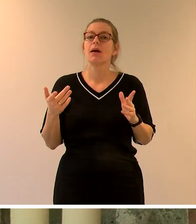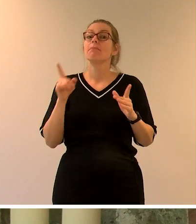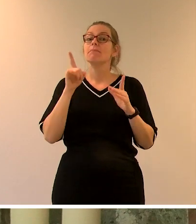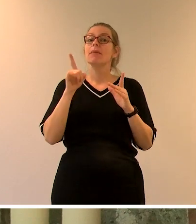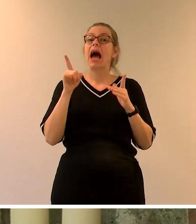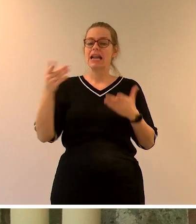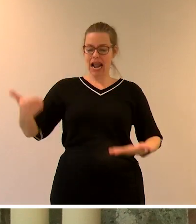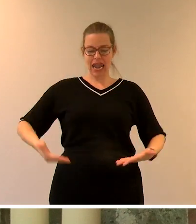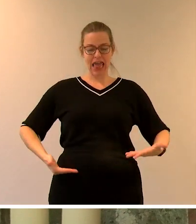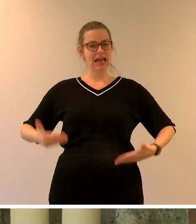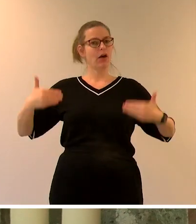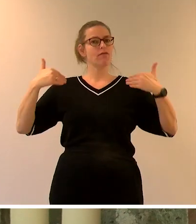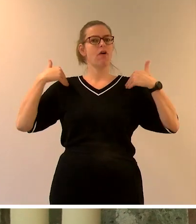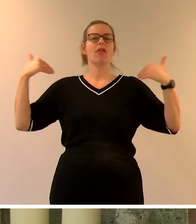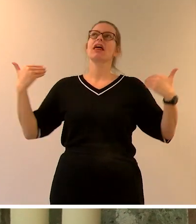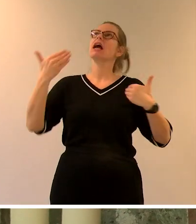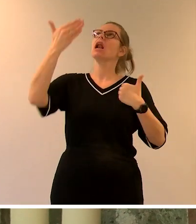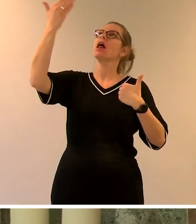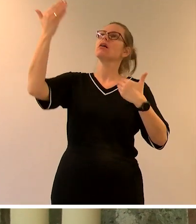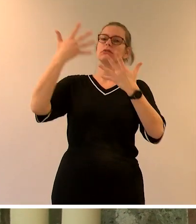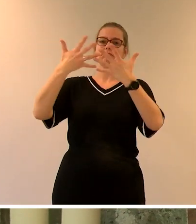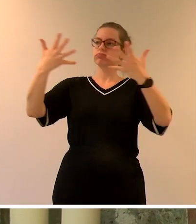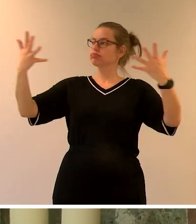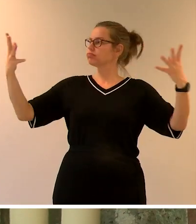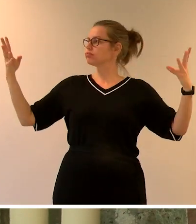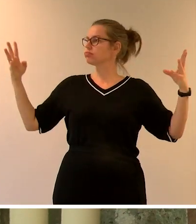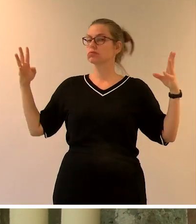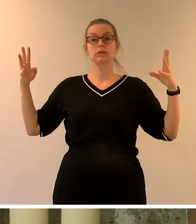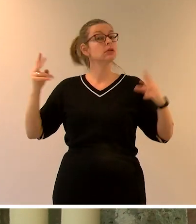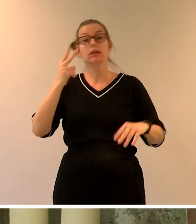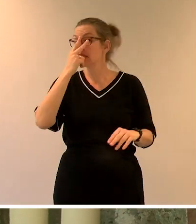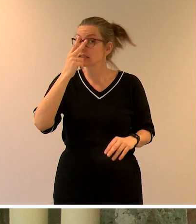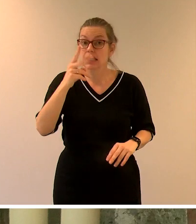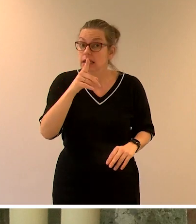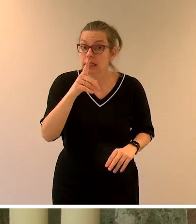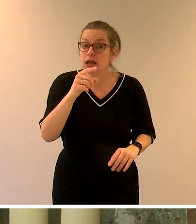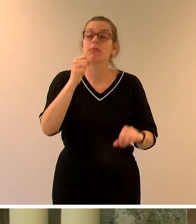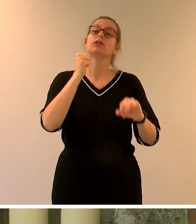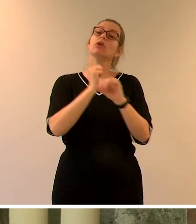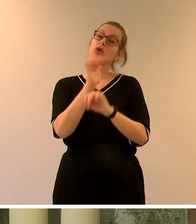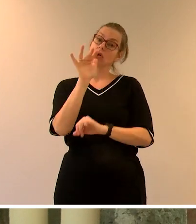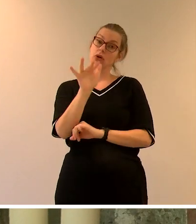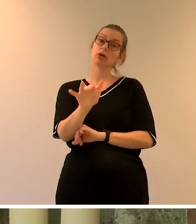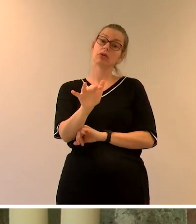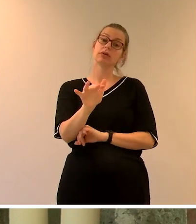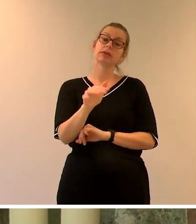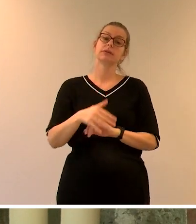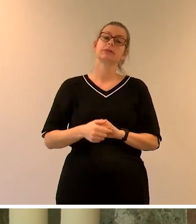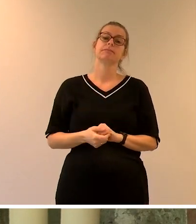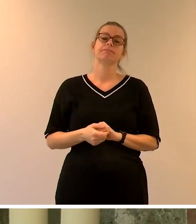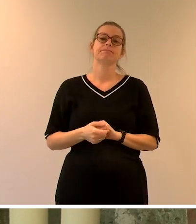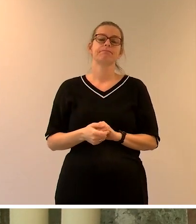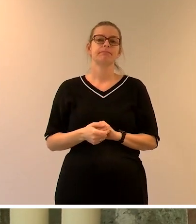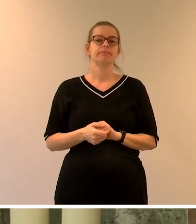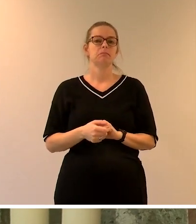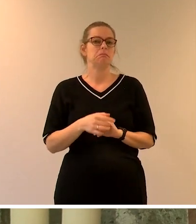engelen. Die om ons heen zijn. En die we wel niet zien, maar die er wel zijn. En